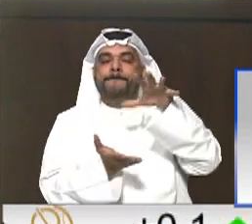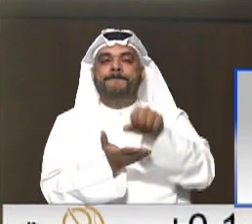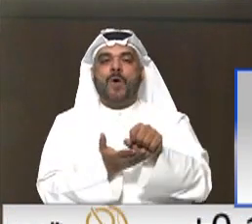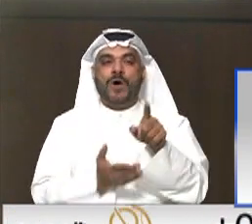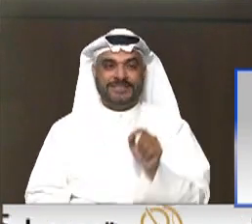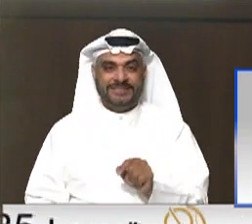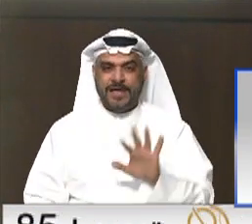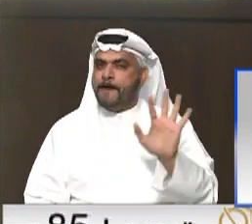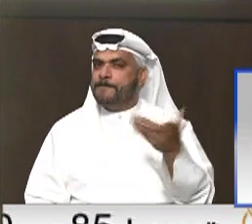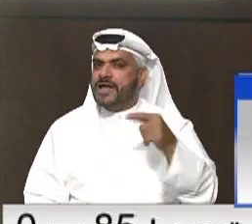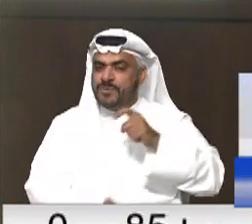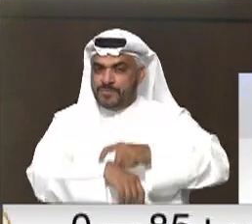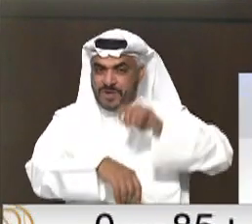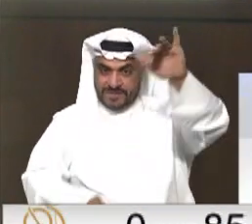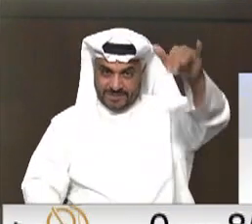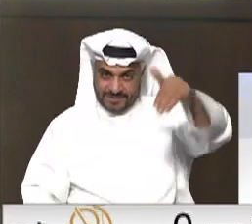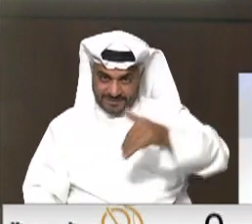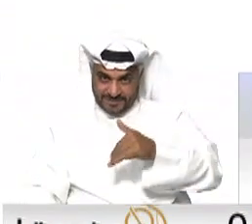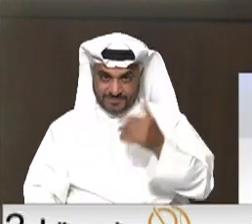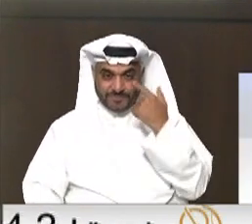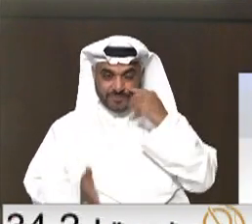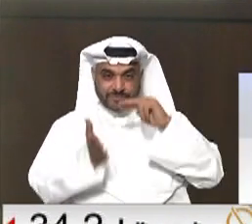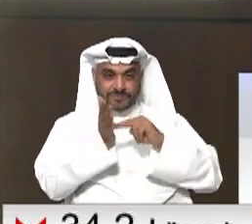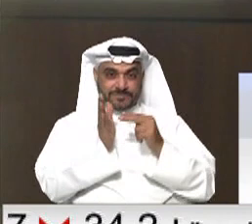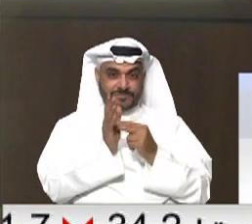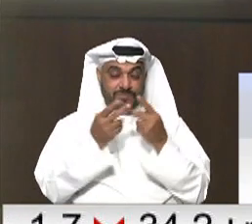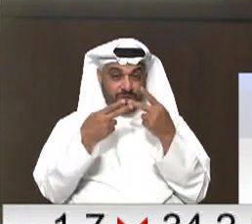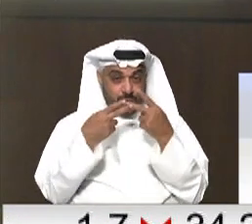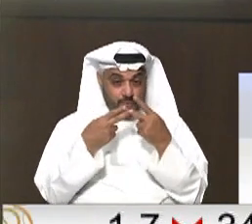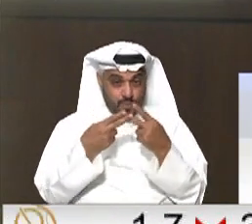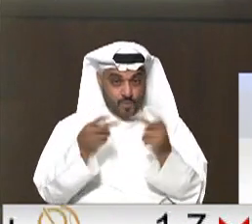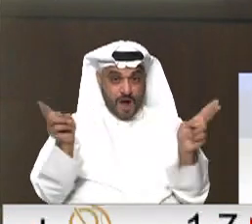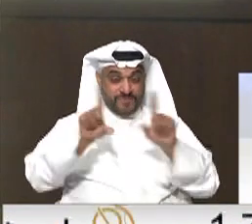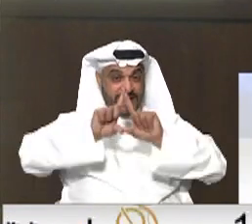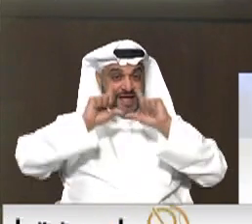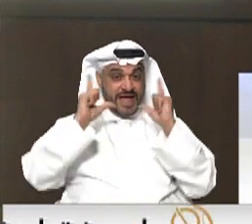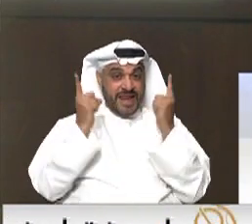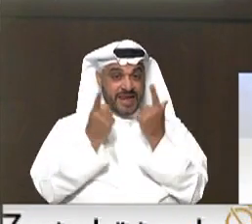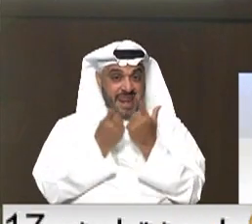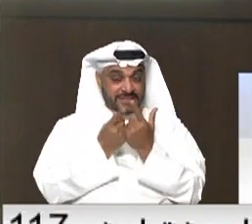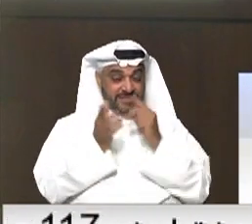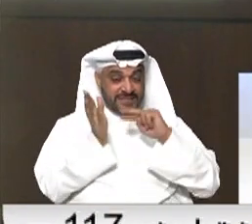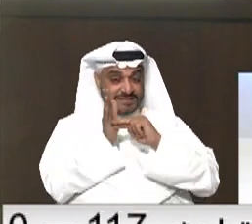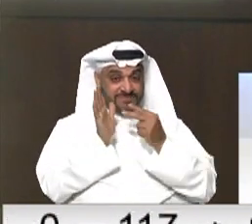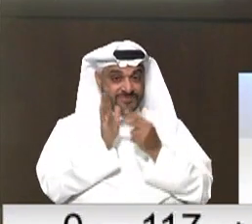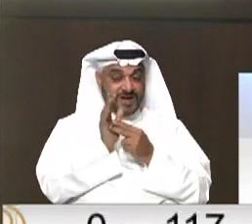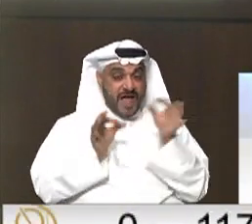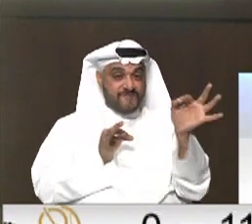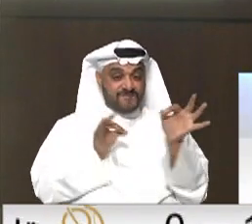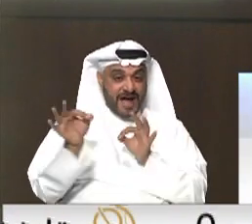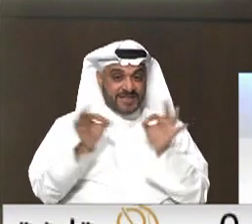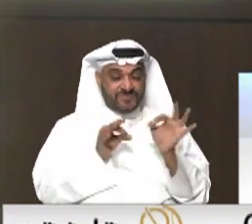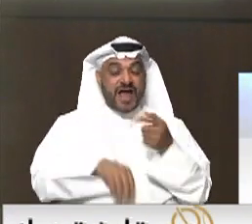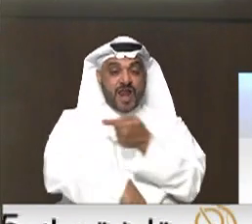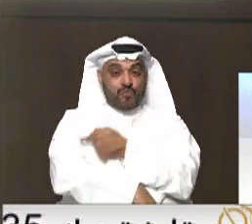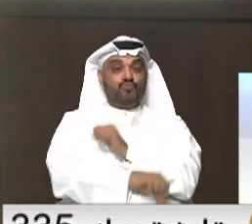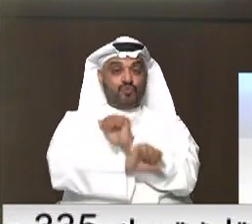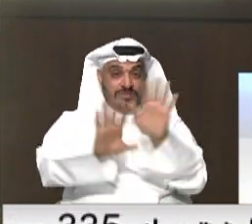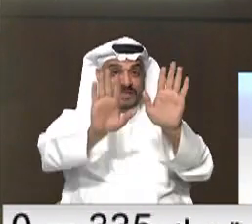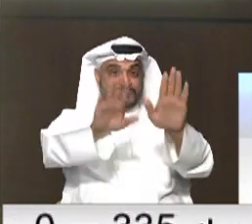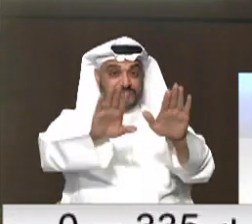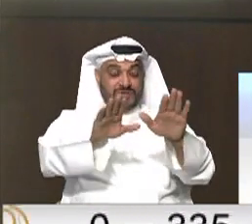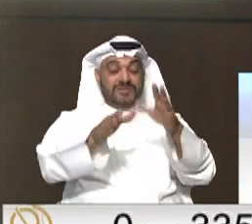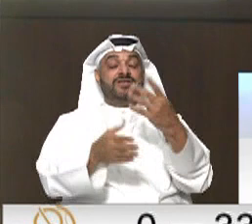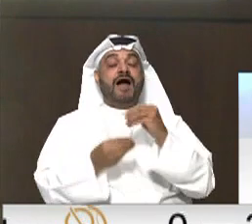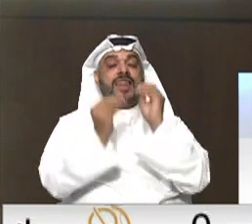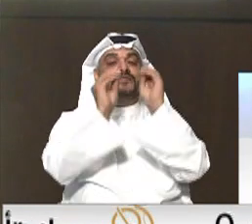من يراجع موعده تجري الأمور، إذا جت موافقة من اللجنة الفنية اللي بالمستشفى ينرفع